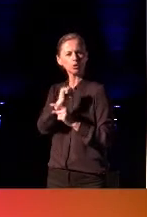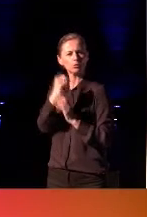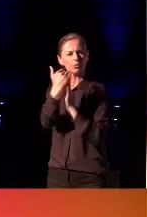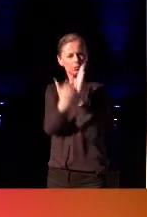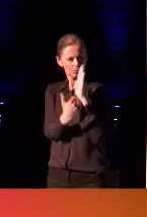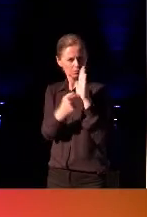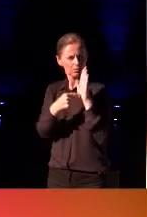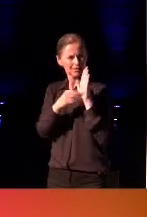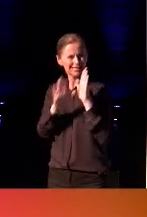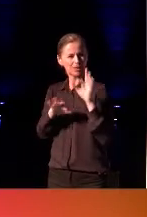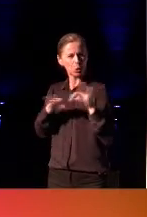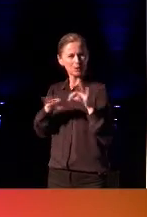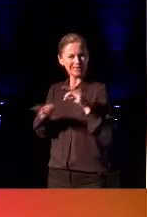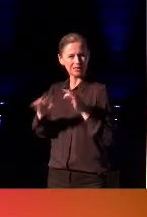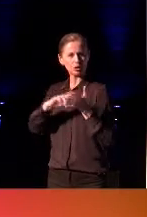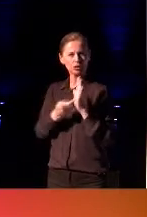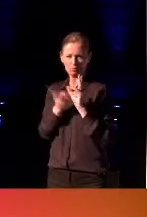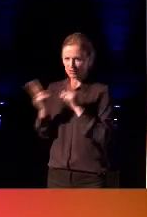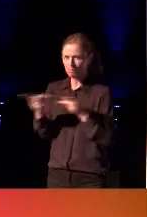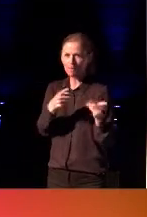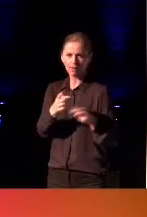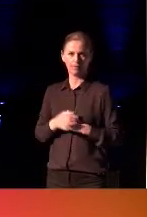sitt logistikksystem.